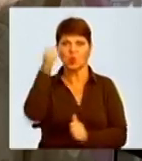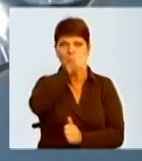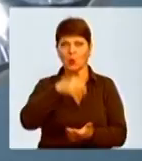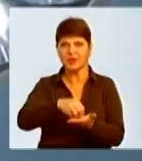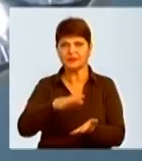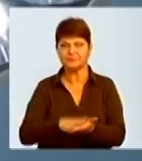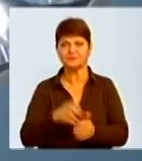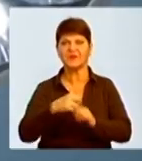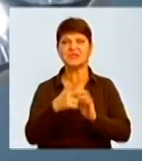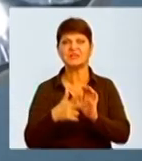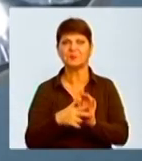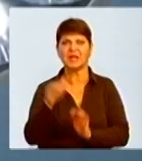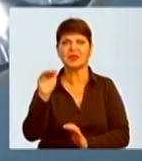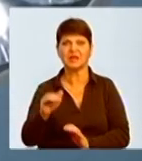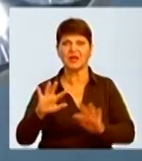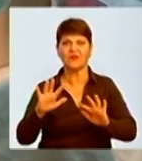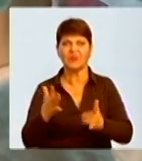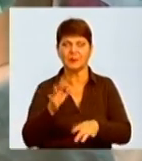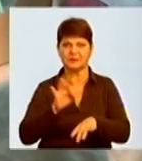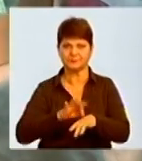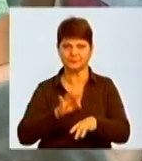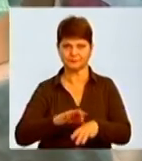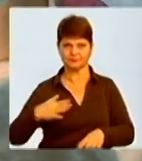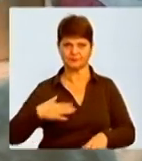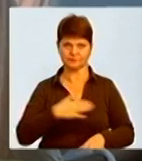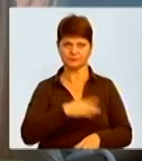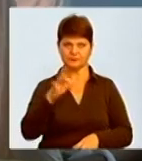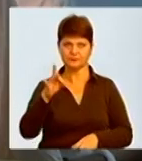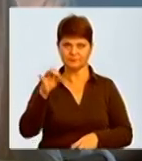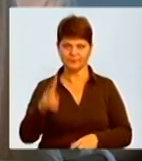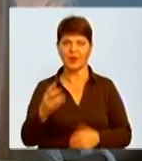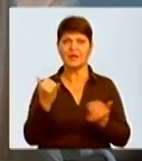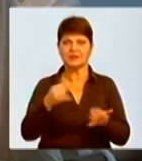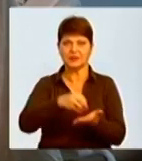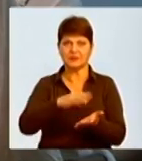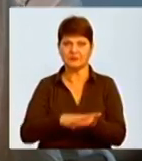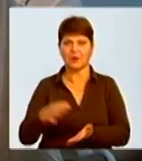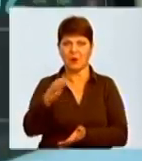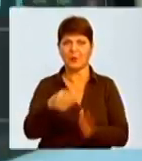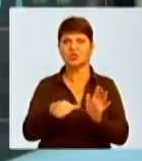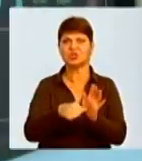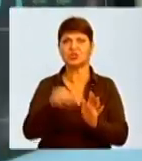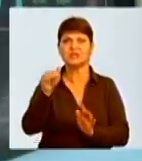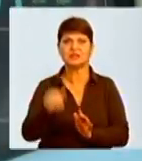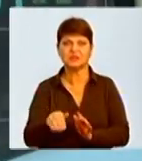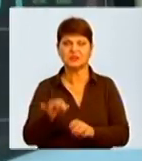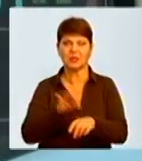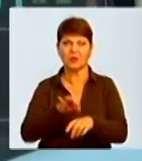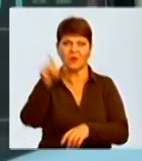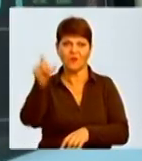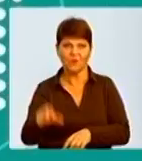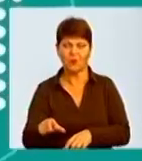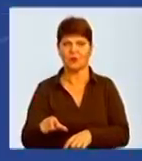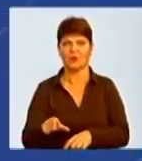18 тисяч випадків захворювання на рак молочної залози. Нині на обліку в області перебуває майже 6 тисяч хворих на цю онкопатологію.